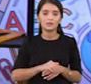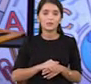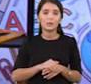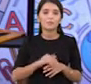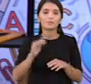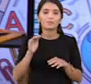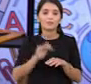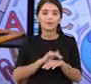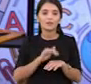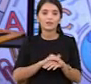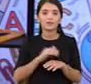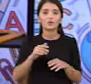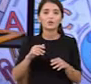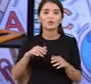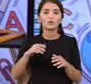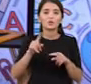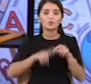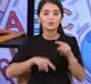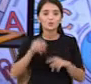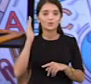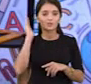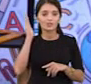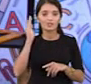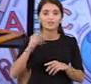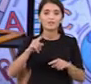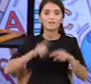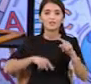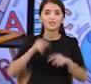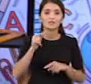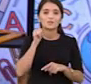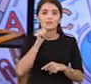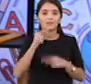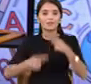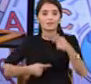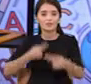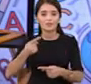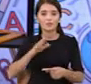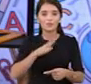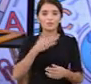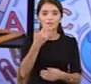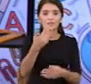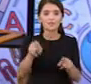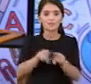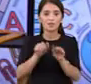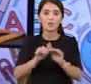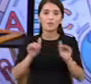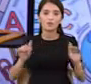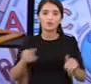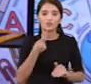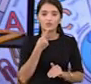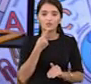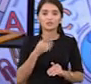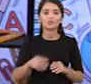Barakalla, yurtimiz kelajagi, vatanimiz ertasi bo'lgan siz kabi bolajonlar tilidan,